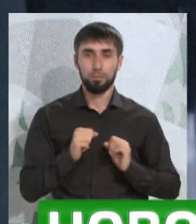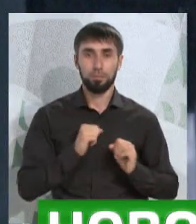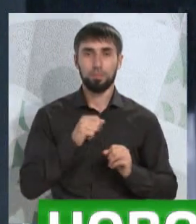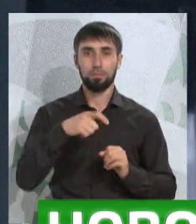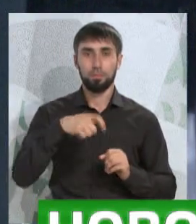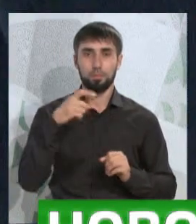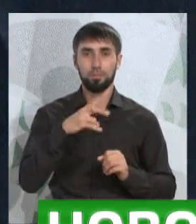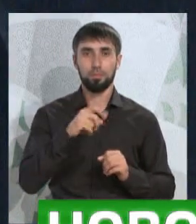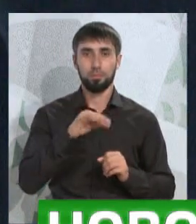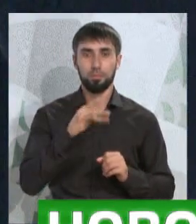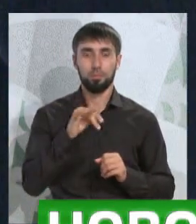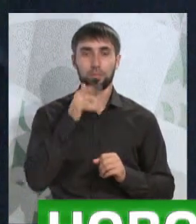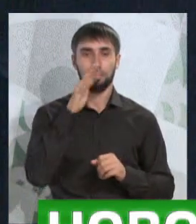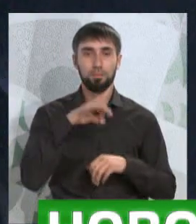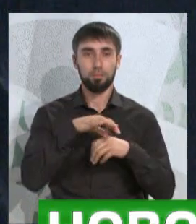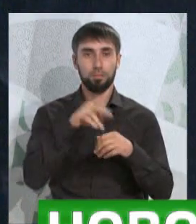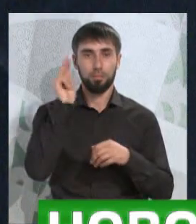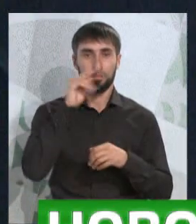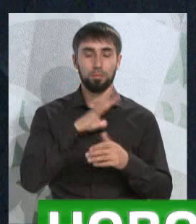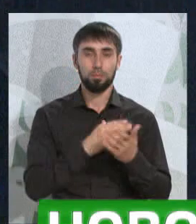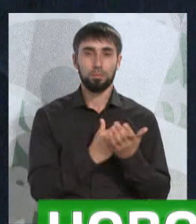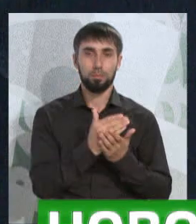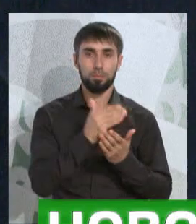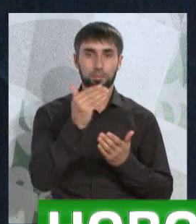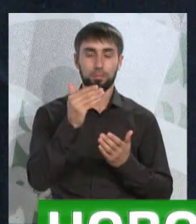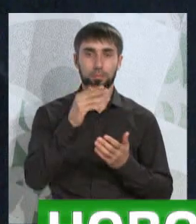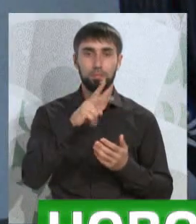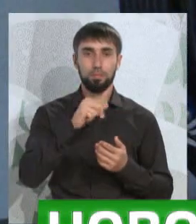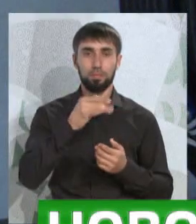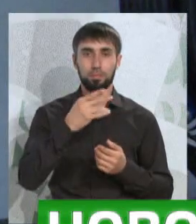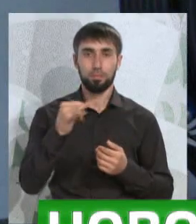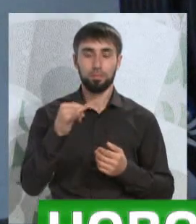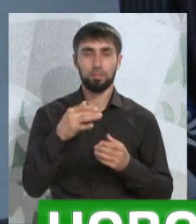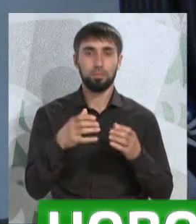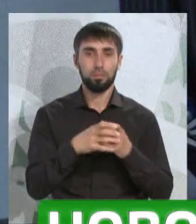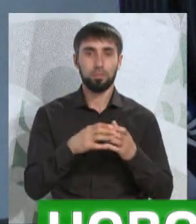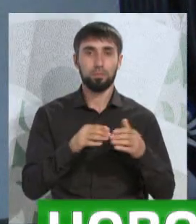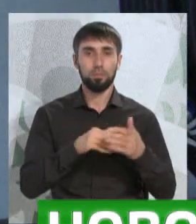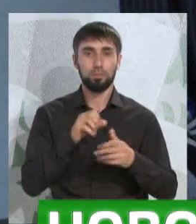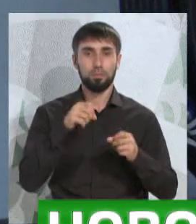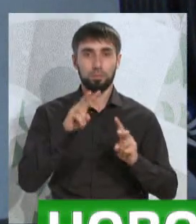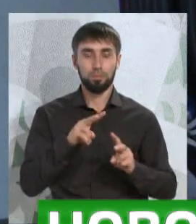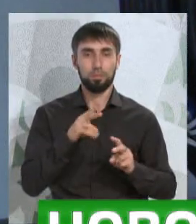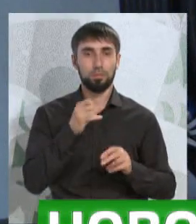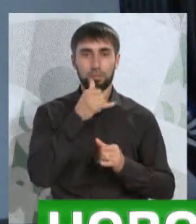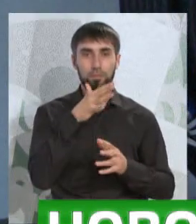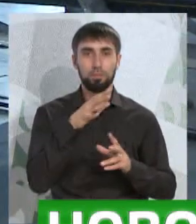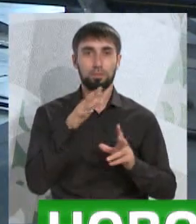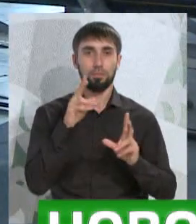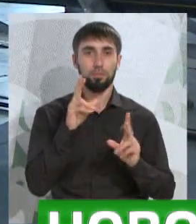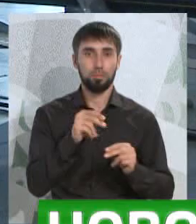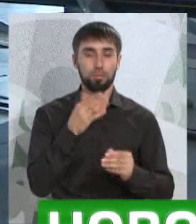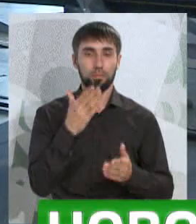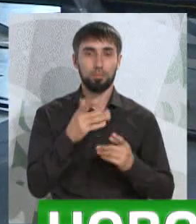крановщики, которые проходили обучение и курсы повышения квалификации. К слову, даже группа лучших специалистов не может гарантировать производительность,